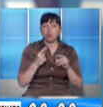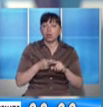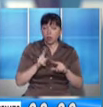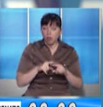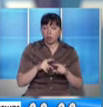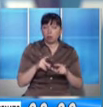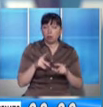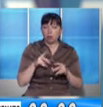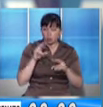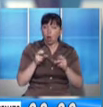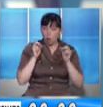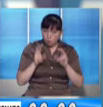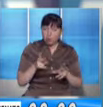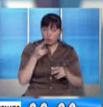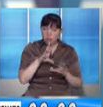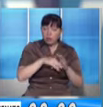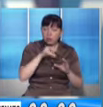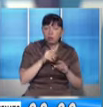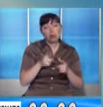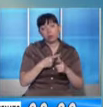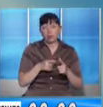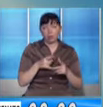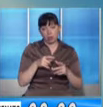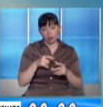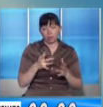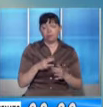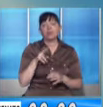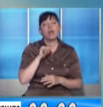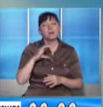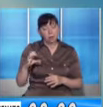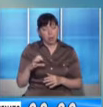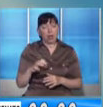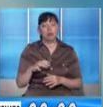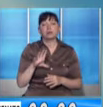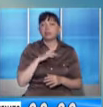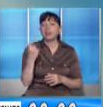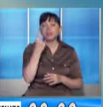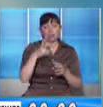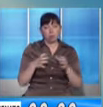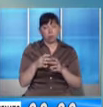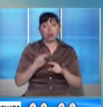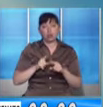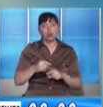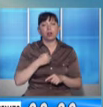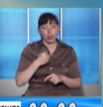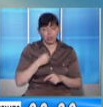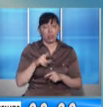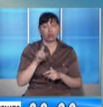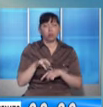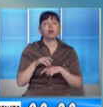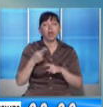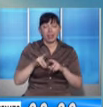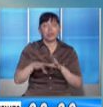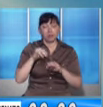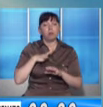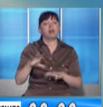sau nu un pericol pentru alegeri? Vă rog. Bine, pasul, apropo, a fost unicul partid care și-a dorit ca aceste alegeri anticipate să aibă loc și să aibă loc